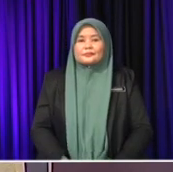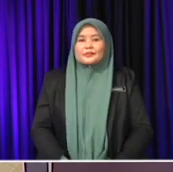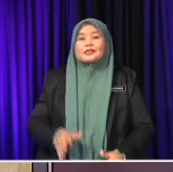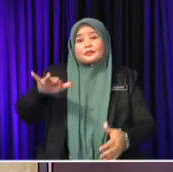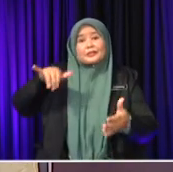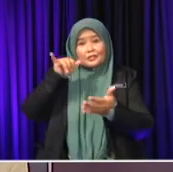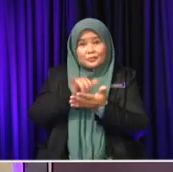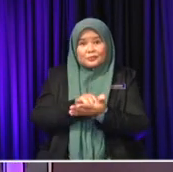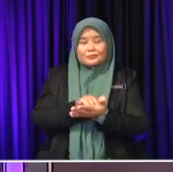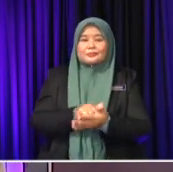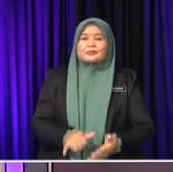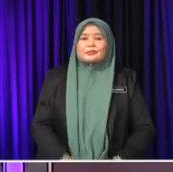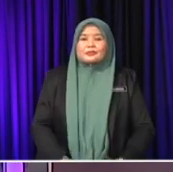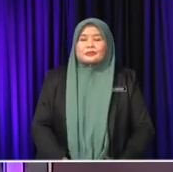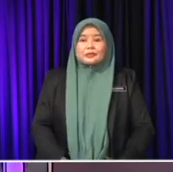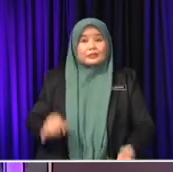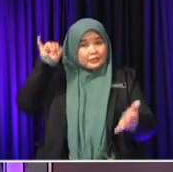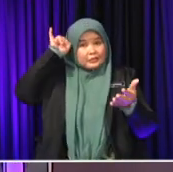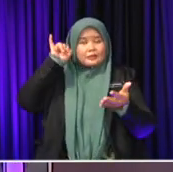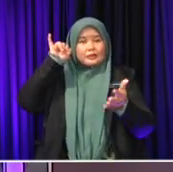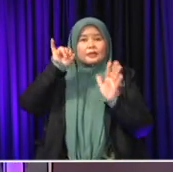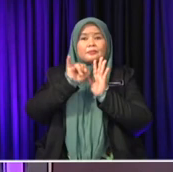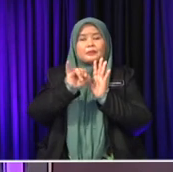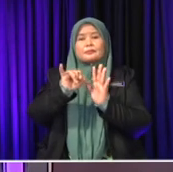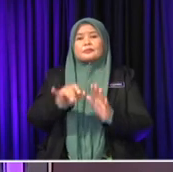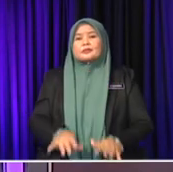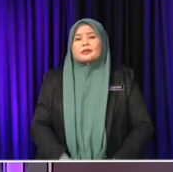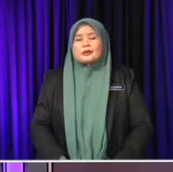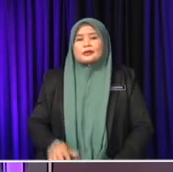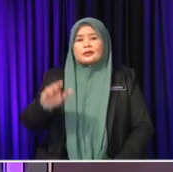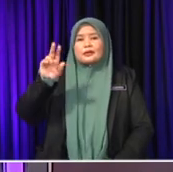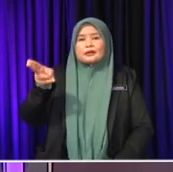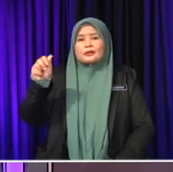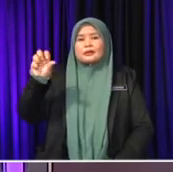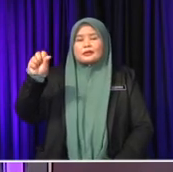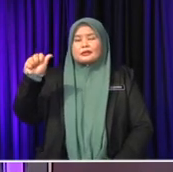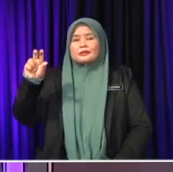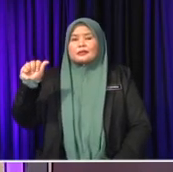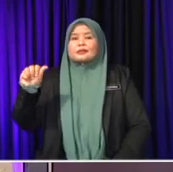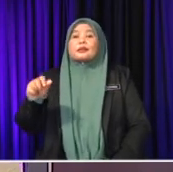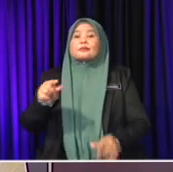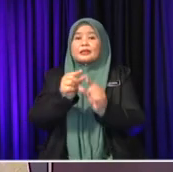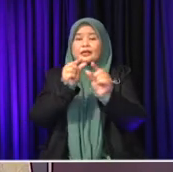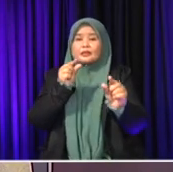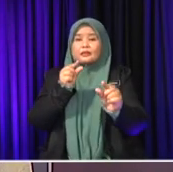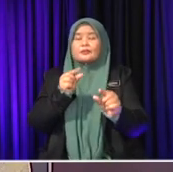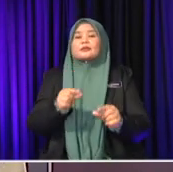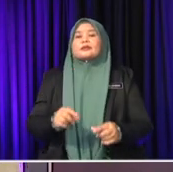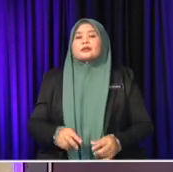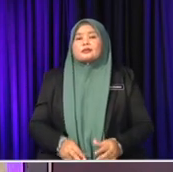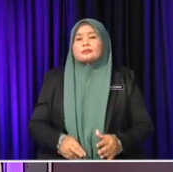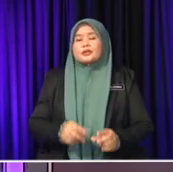sebelum itu Imam Hasan al-banna telah menggariskan yang dipanggil sebagai rukun